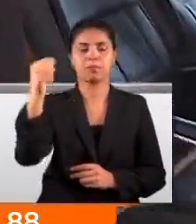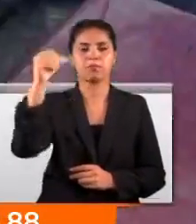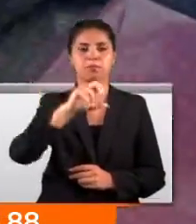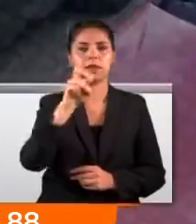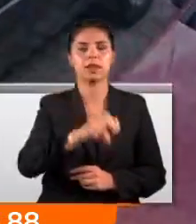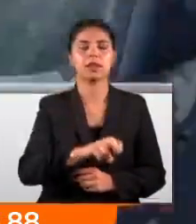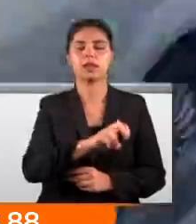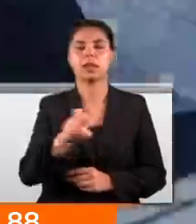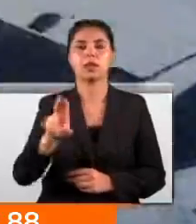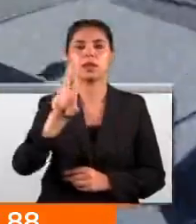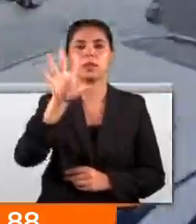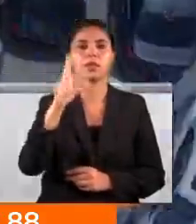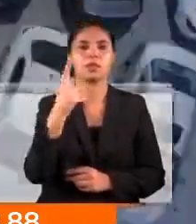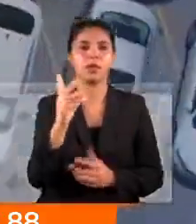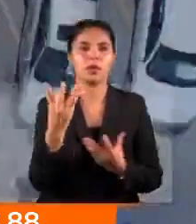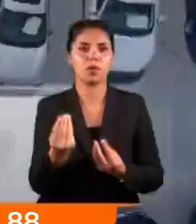liraya düştü.